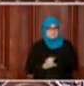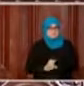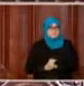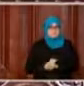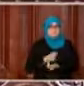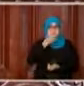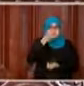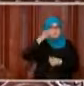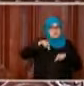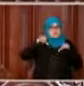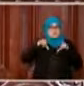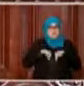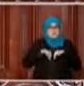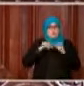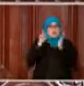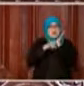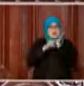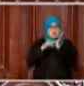بدولة القانون،